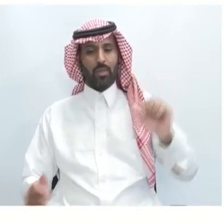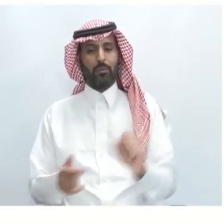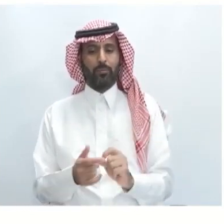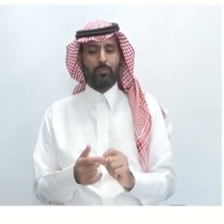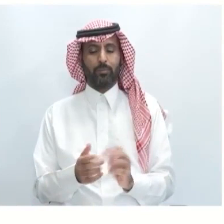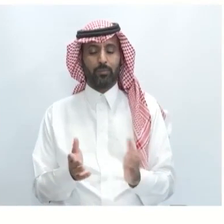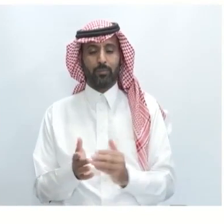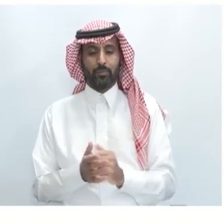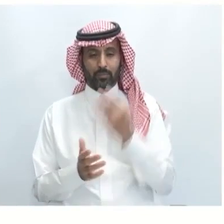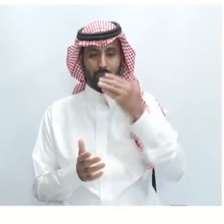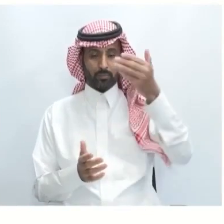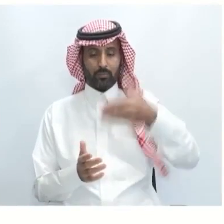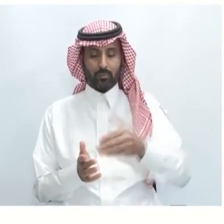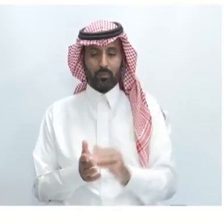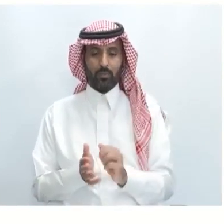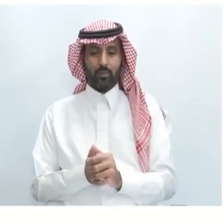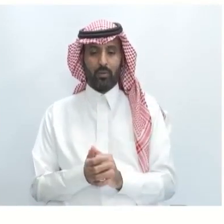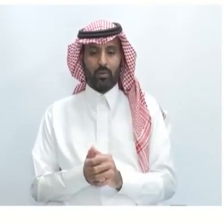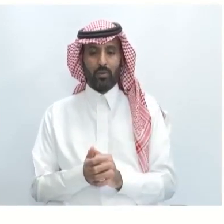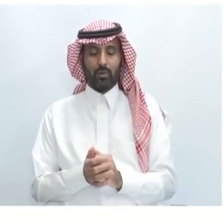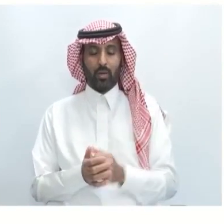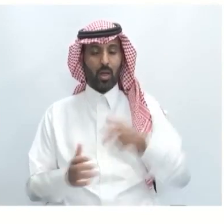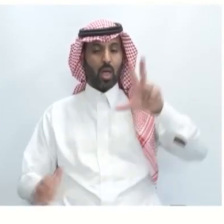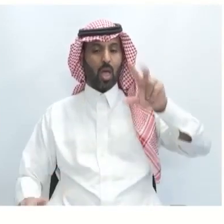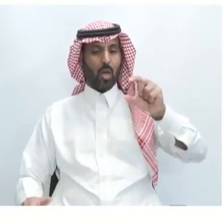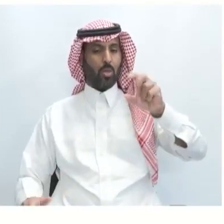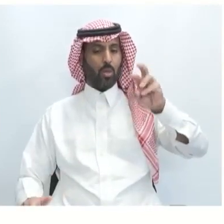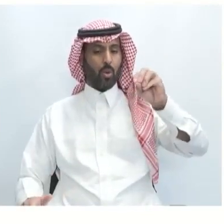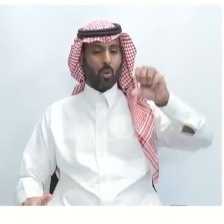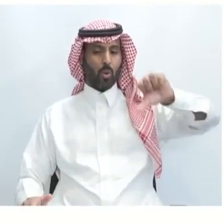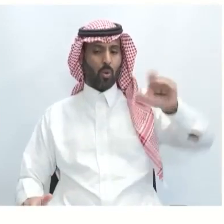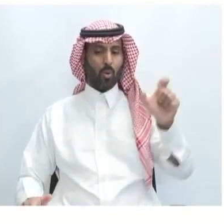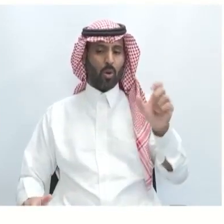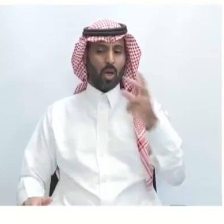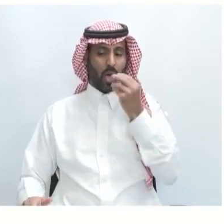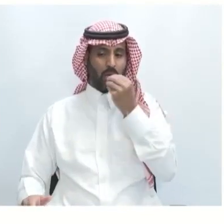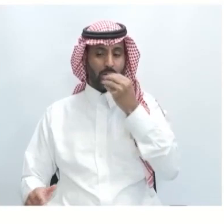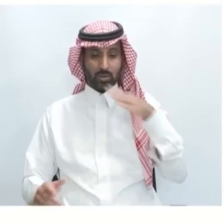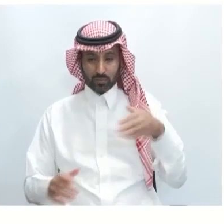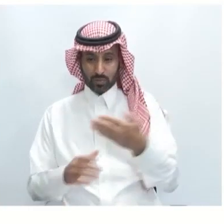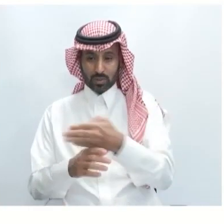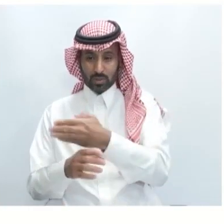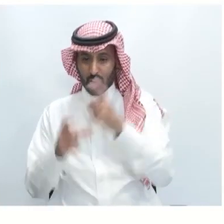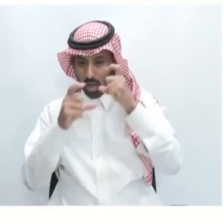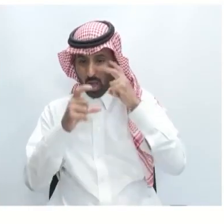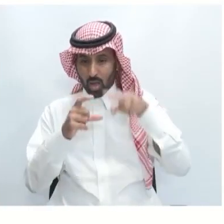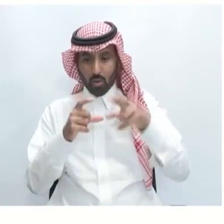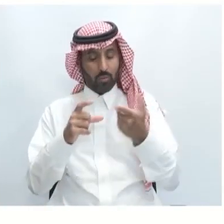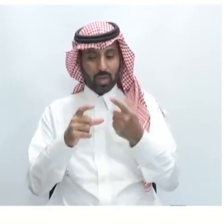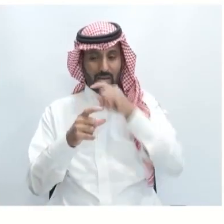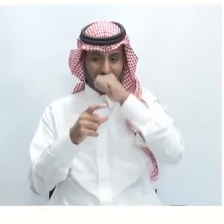السابقه الان انظر لهذه الصوره ماذا يوجد في الصوره اسماك نعم لحوم